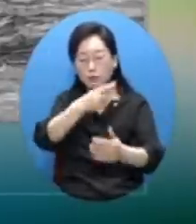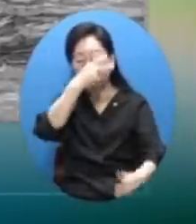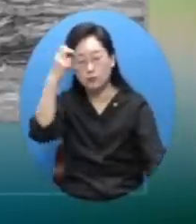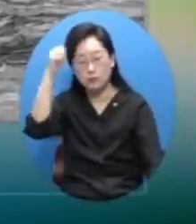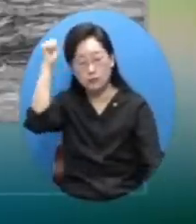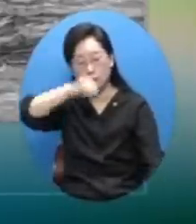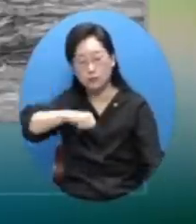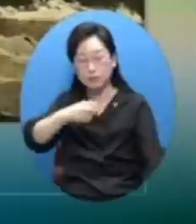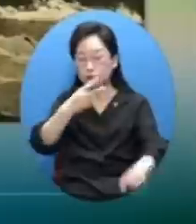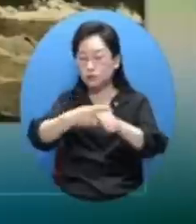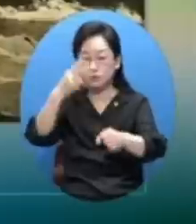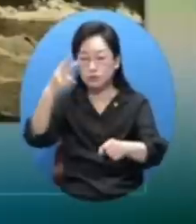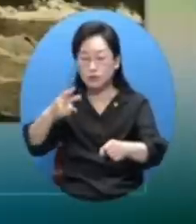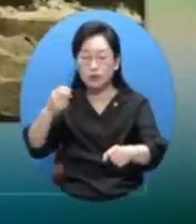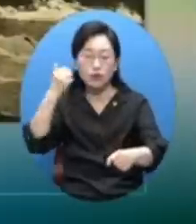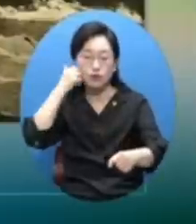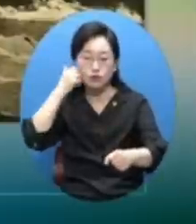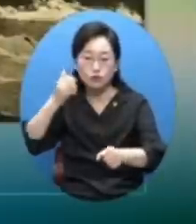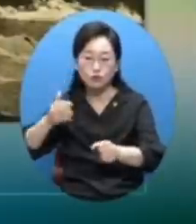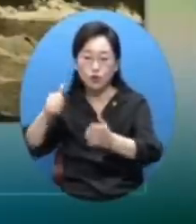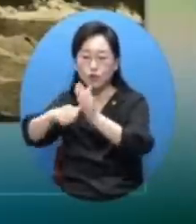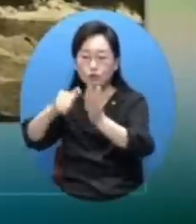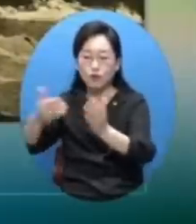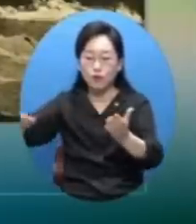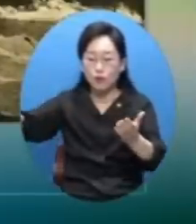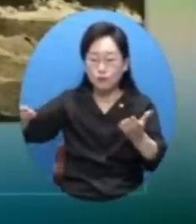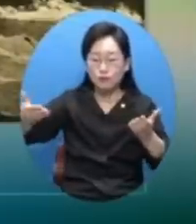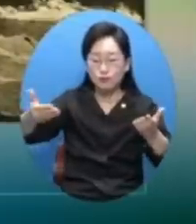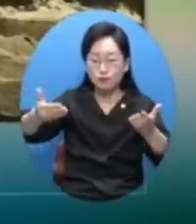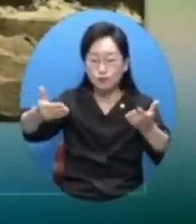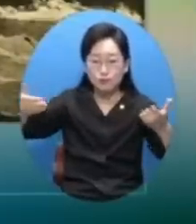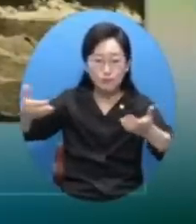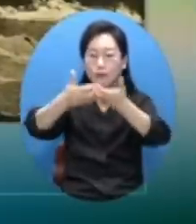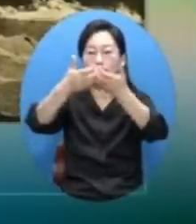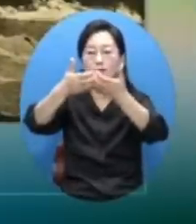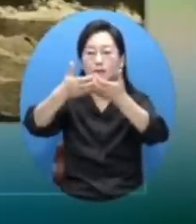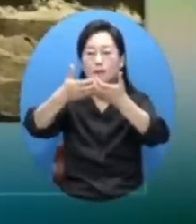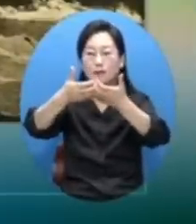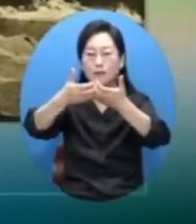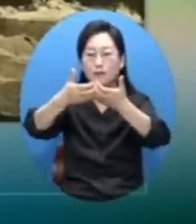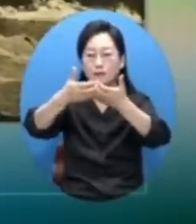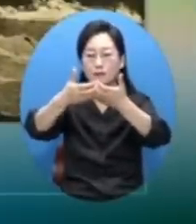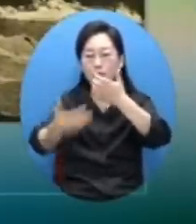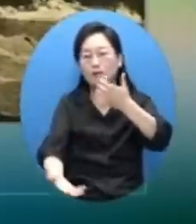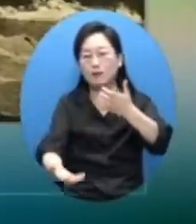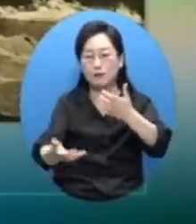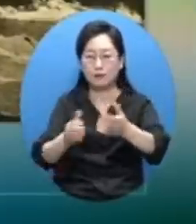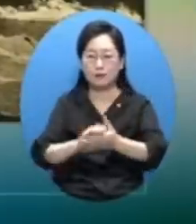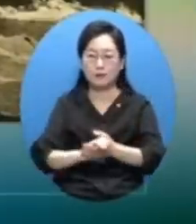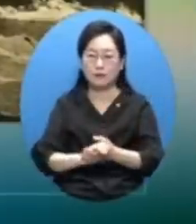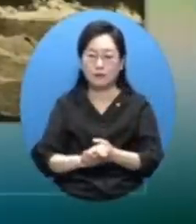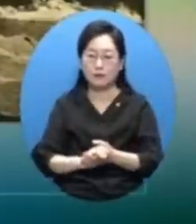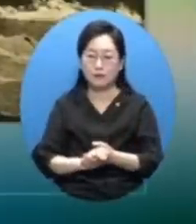영국 검사 로코언과 충돌해서 배가 가라앉았습니다